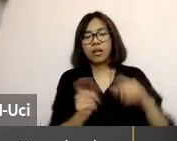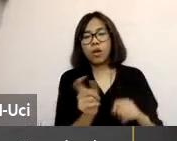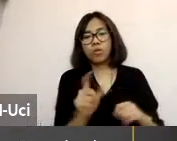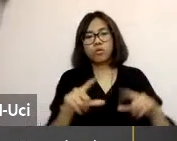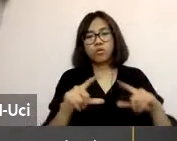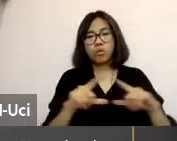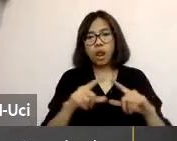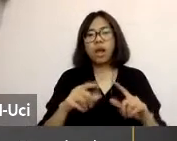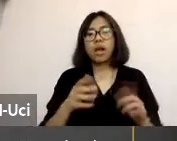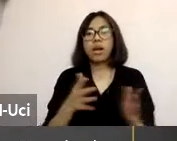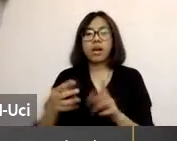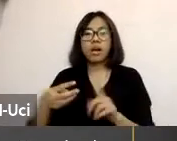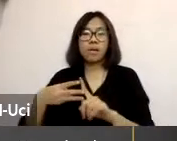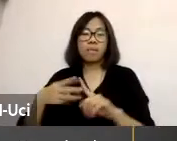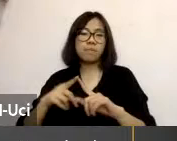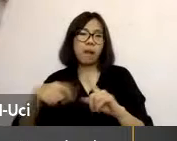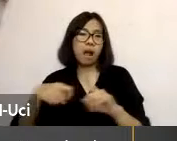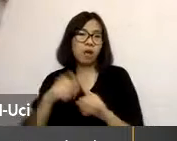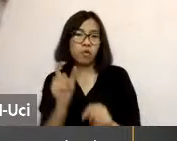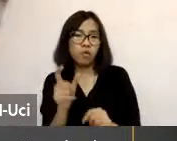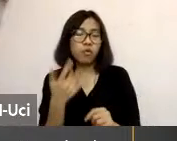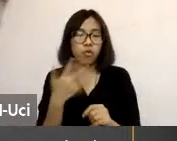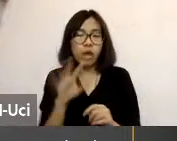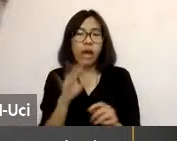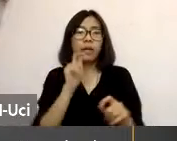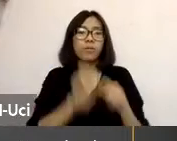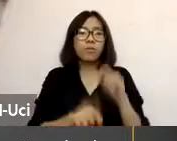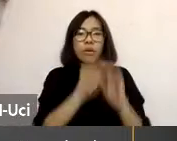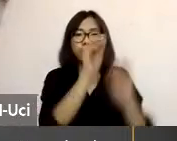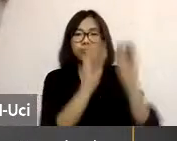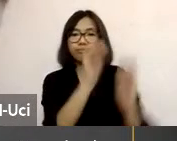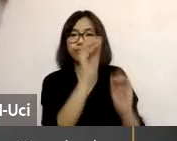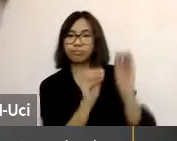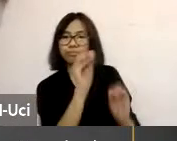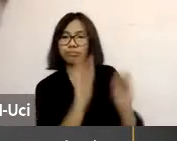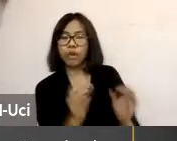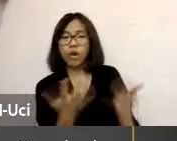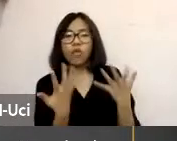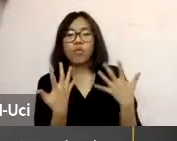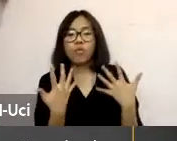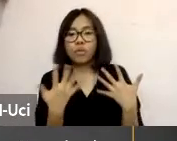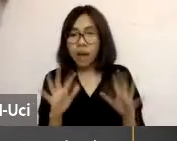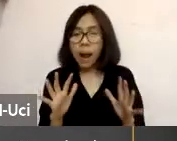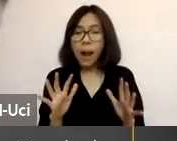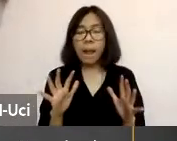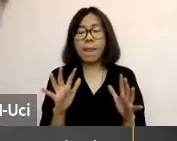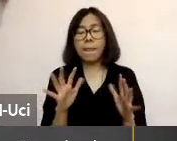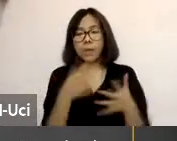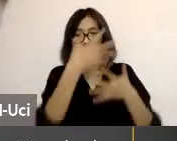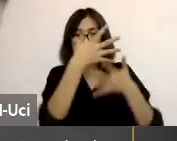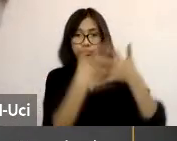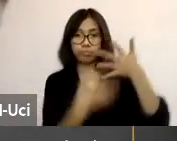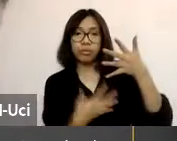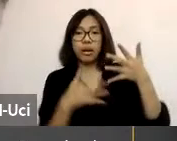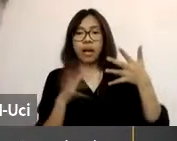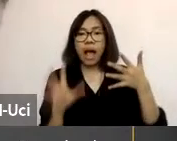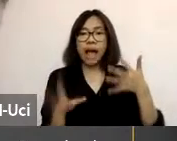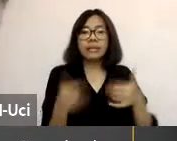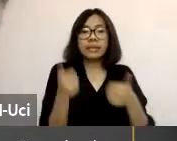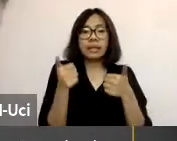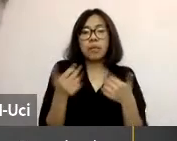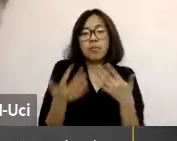keadilan atau merupakan suatu proses nah eksonerasi sehingga itu dilarang dengan